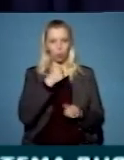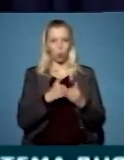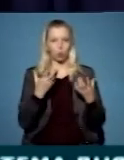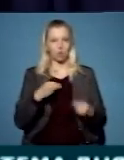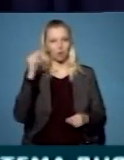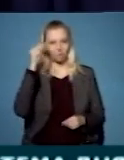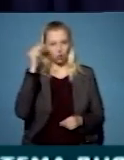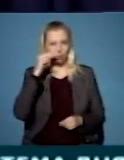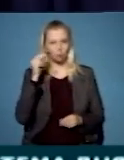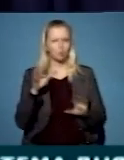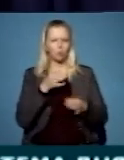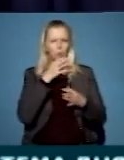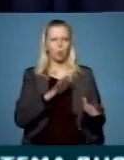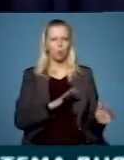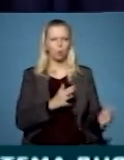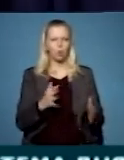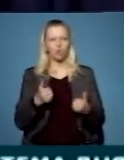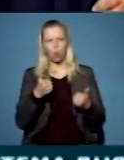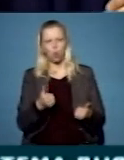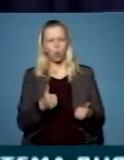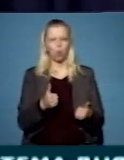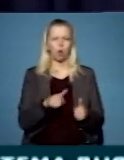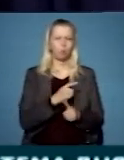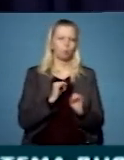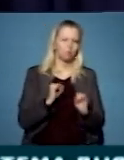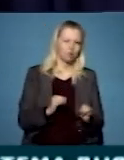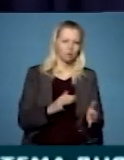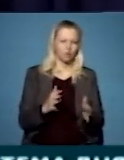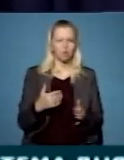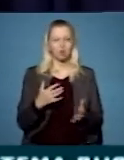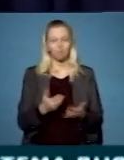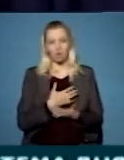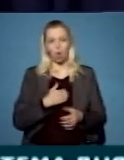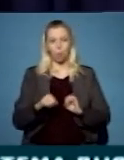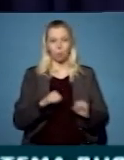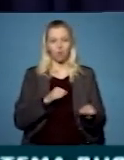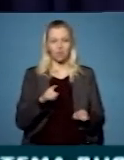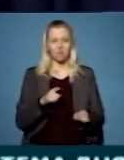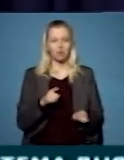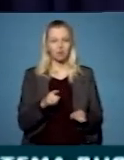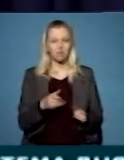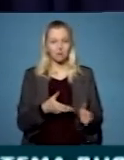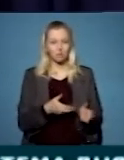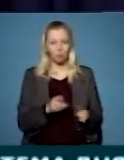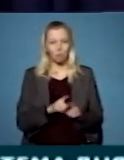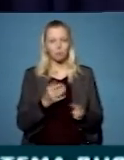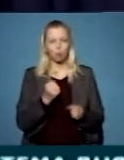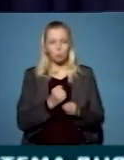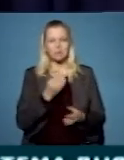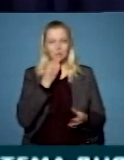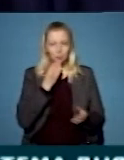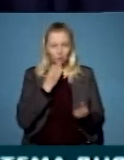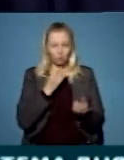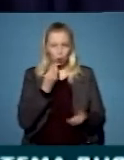дня вчимося. Після будь-яких подій, хороших або не дуже хороших, які спіткають наше управління, вони спонукають все ж таки вдосконалюватись. І